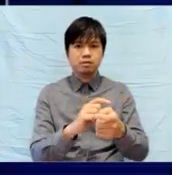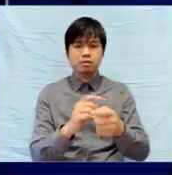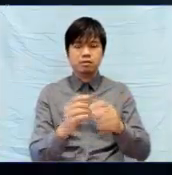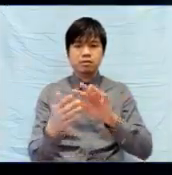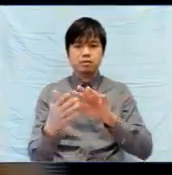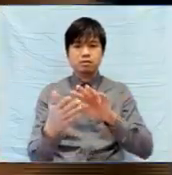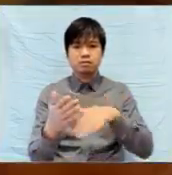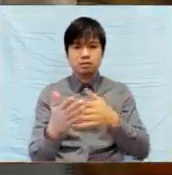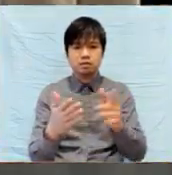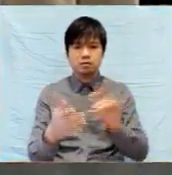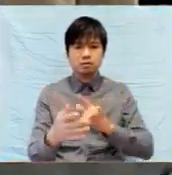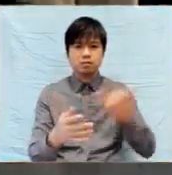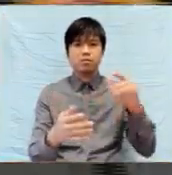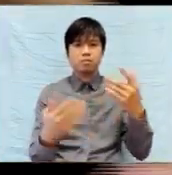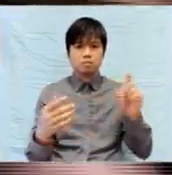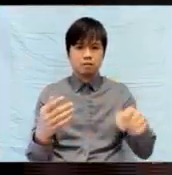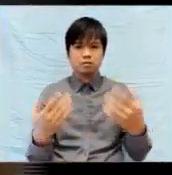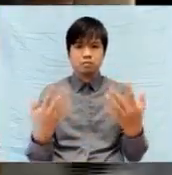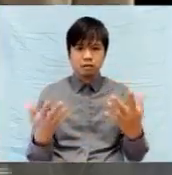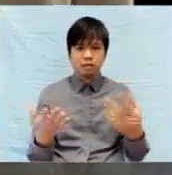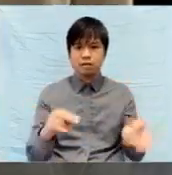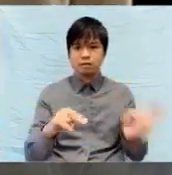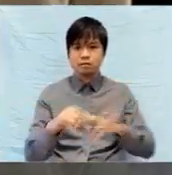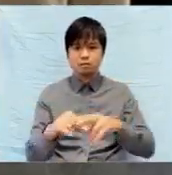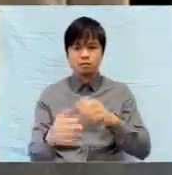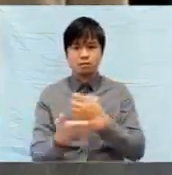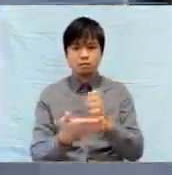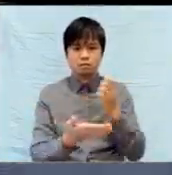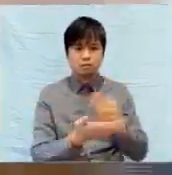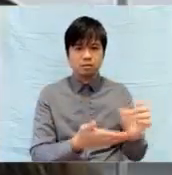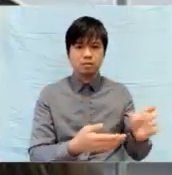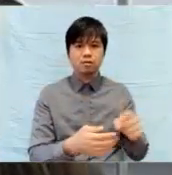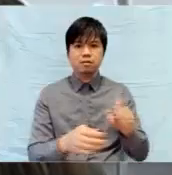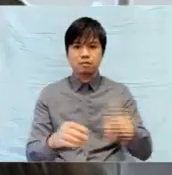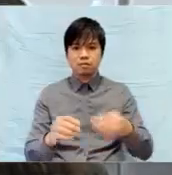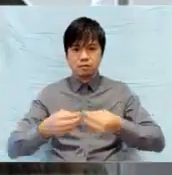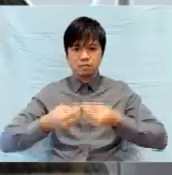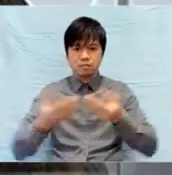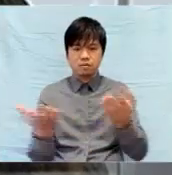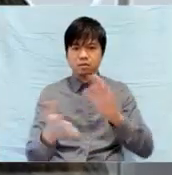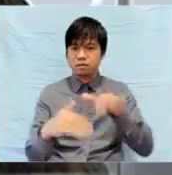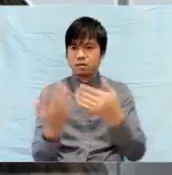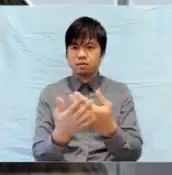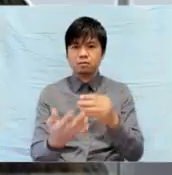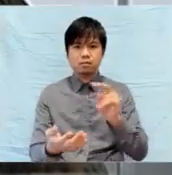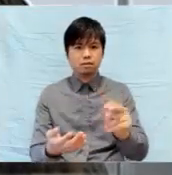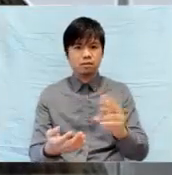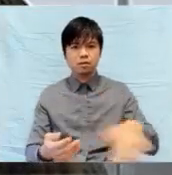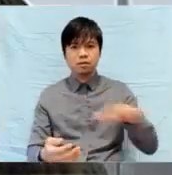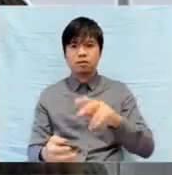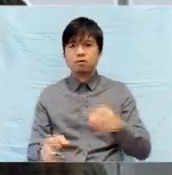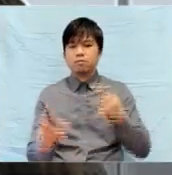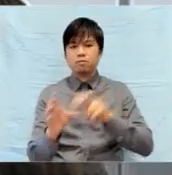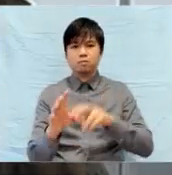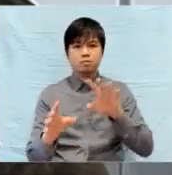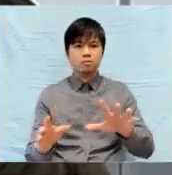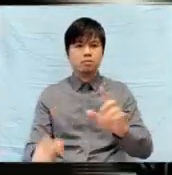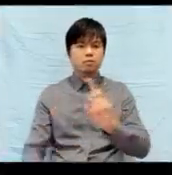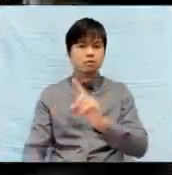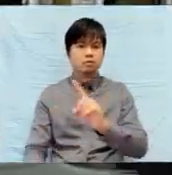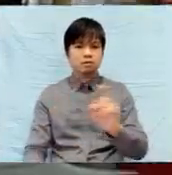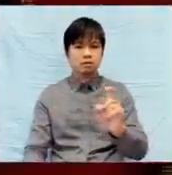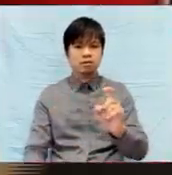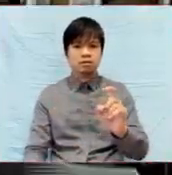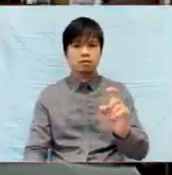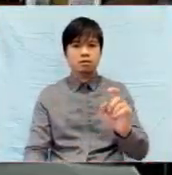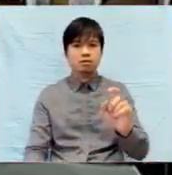pasahero. Tiniyak naman ng PAL na naibigay ang lahat ng pangangailangan ng mga pasahero mula sa higit 100 international at local flights